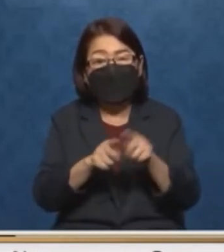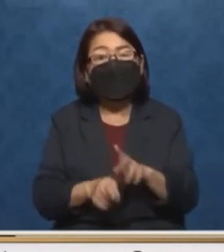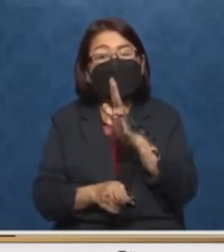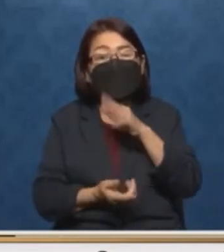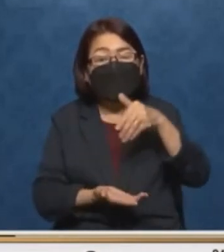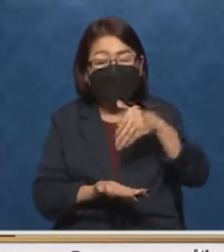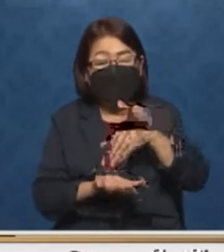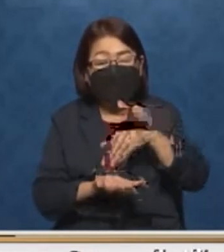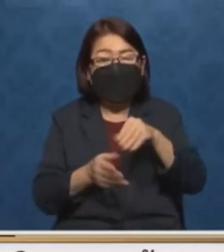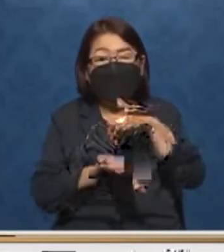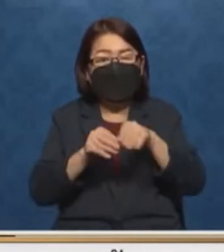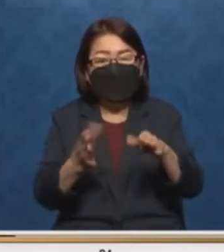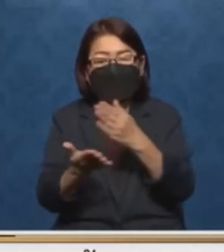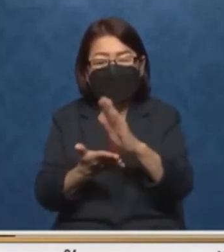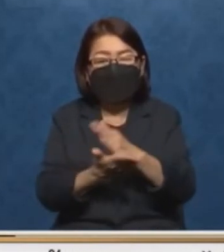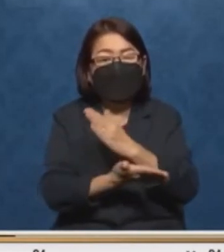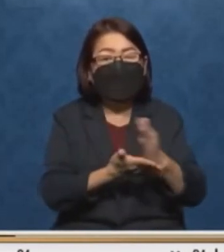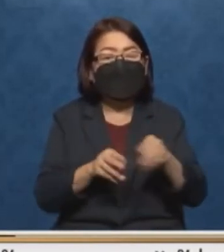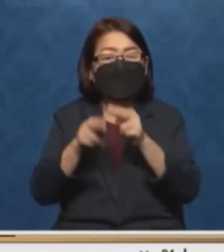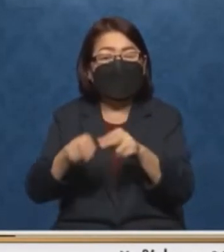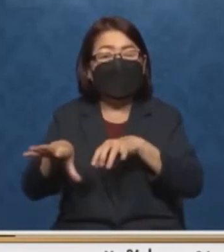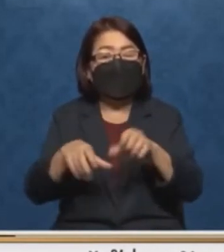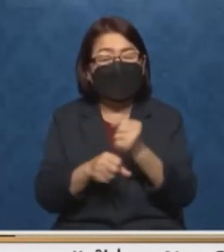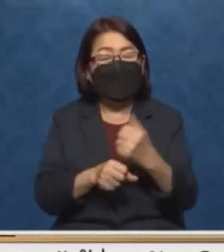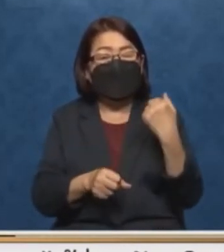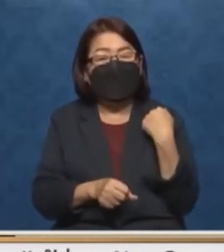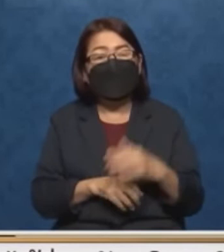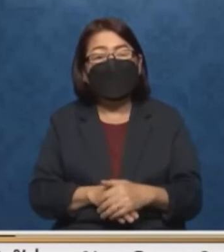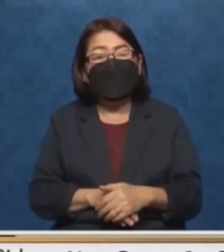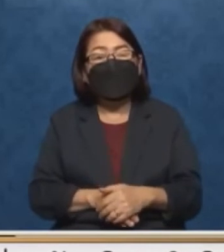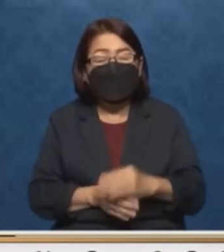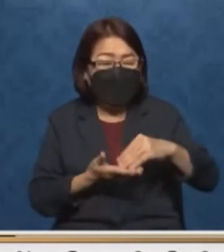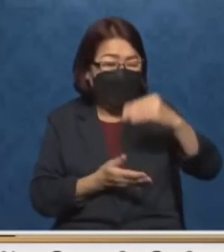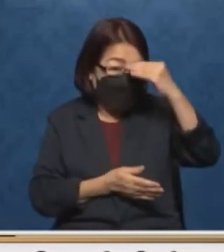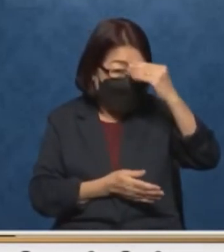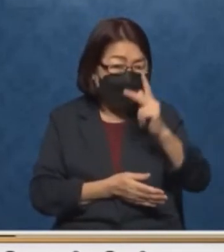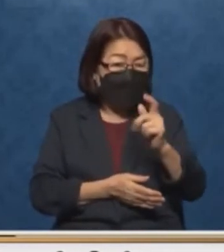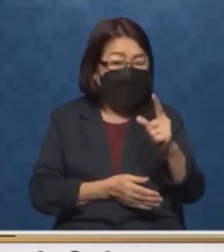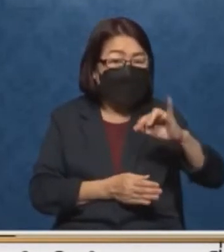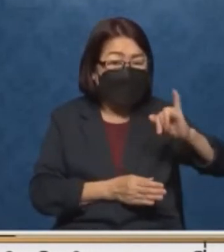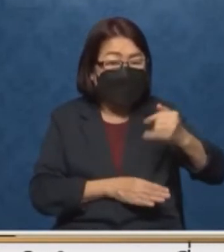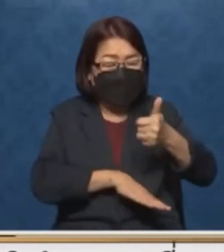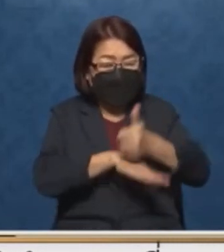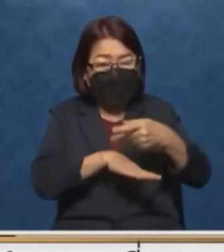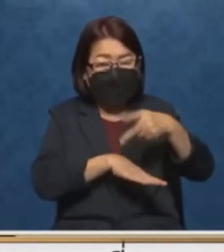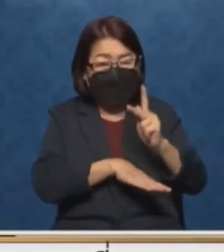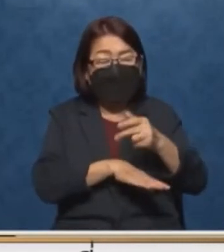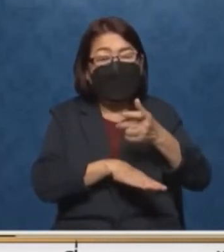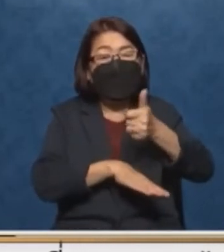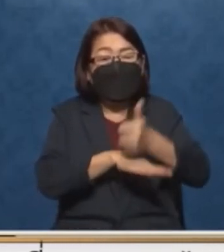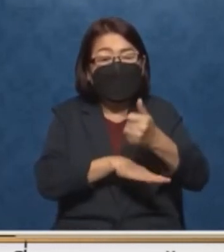กะแจนาดไปยังเขตพื้นที่การศึกษามีศึกษาธิการจังหวัดคอยเป็นคนกลางในการบริหารจัดการผมเชื่อว่า